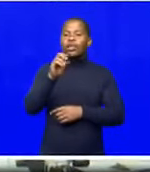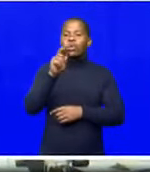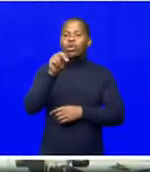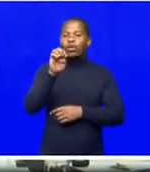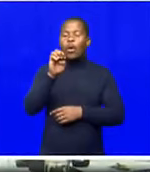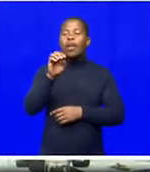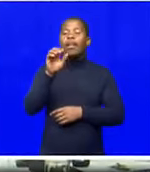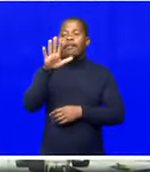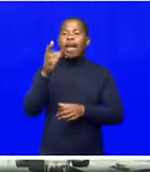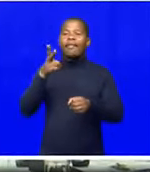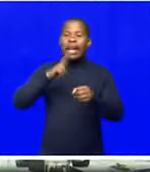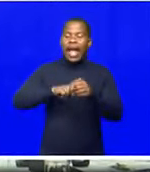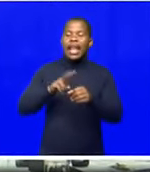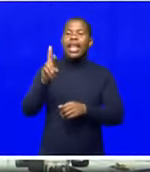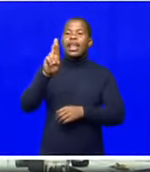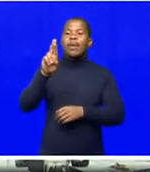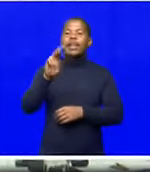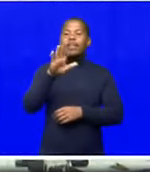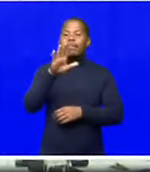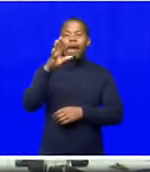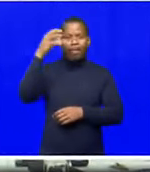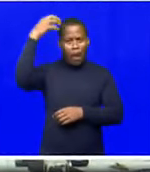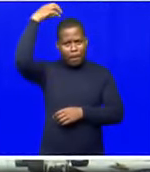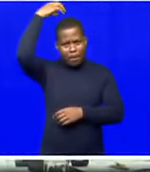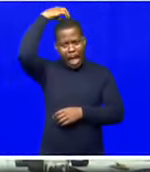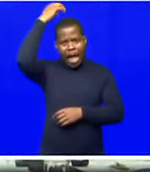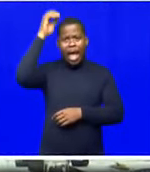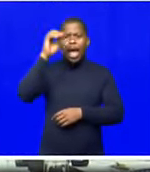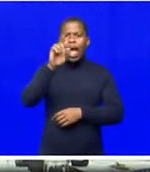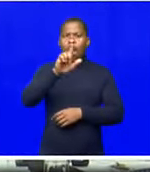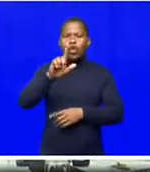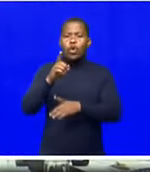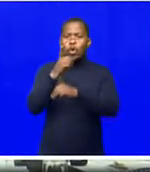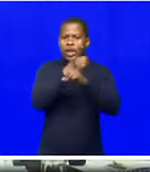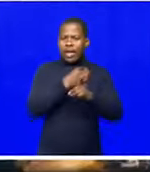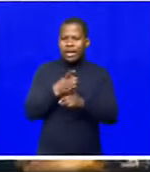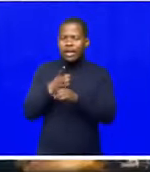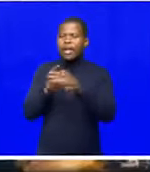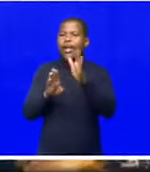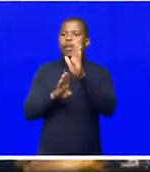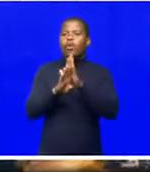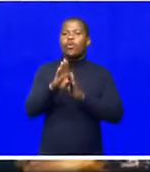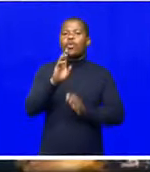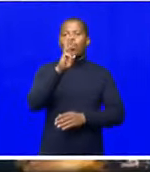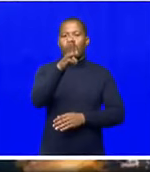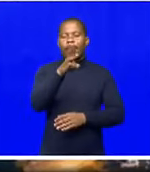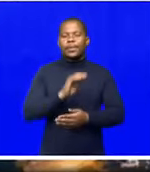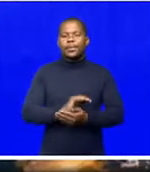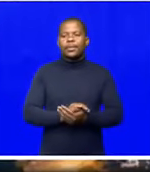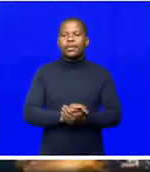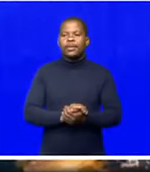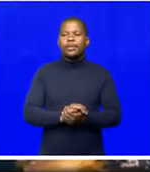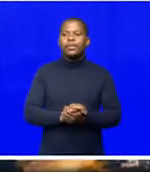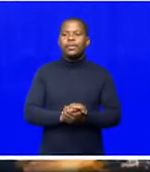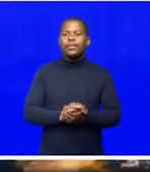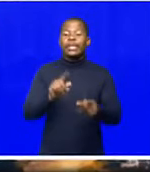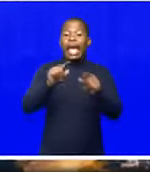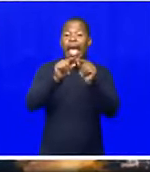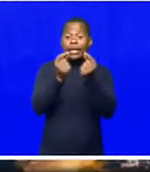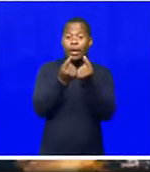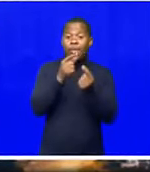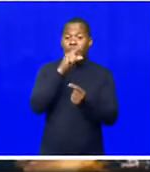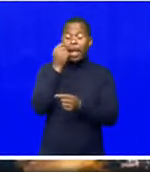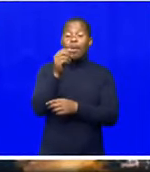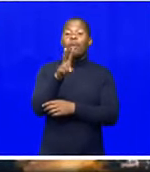umsakade eSwatini TV kutemidlalo ngilinda Dlamini naphathizwe emsibi eSpine Lodge kumathapa. Lo khulumela abaphathi